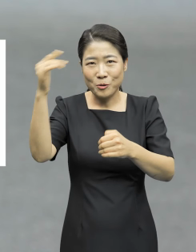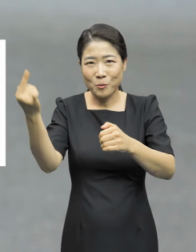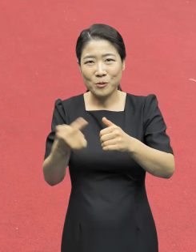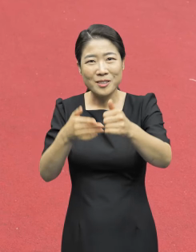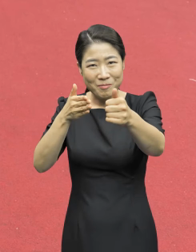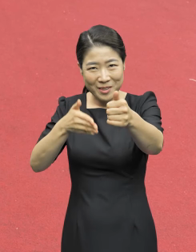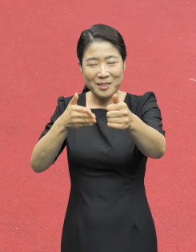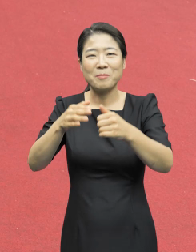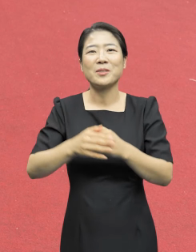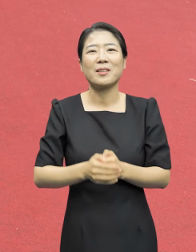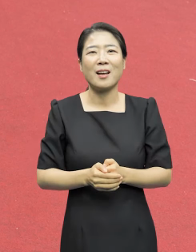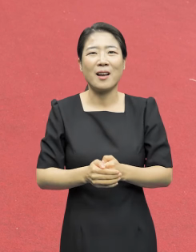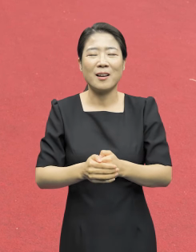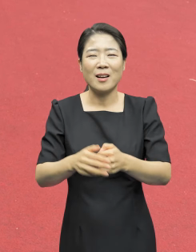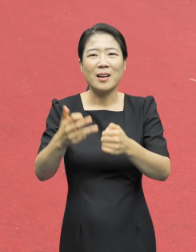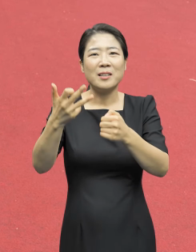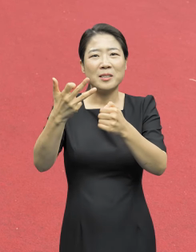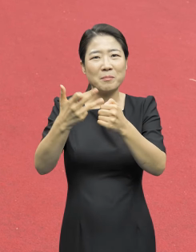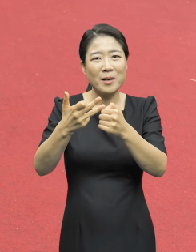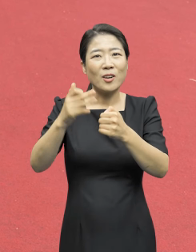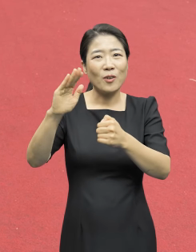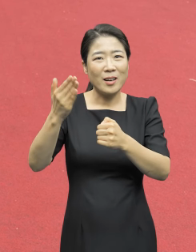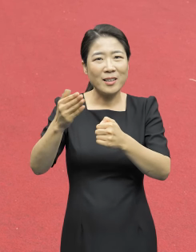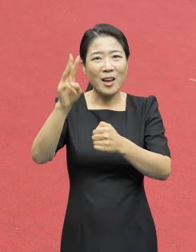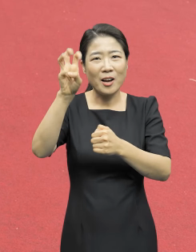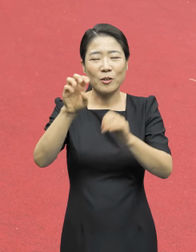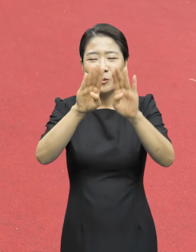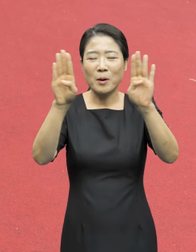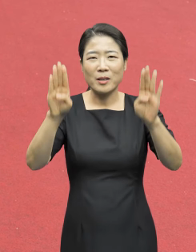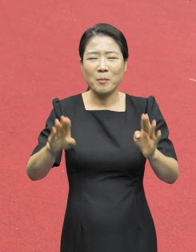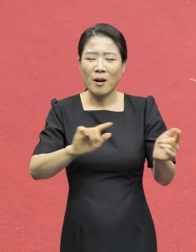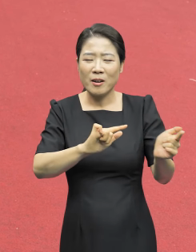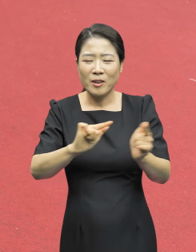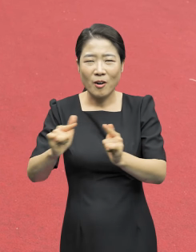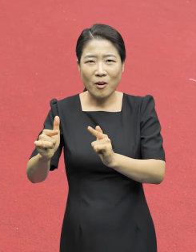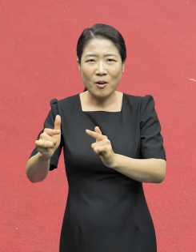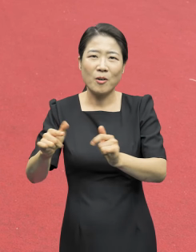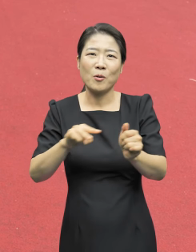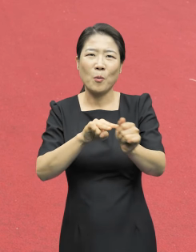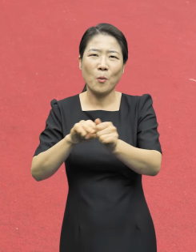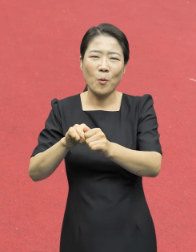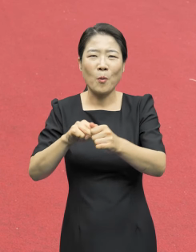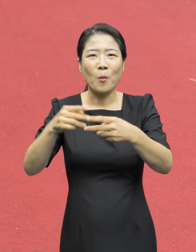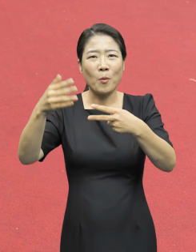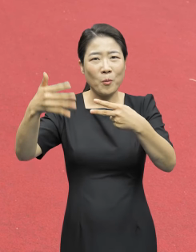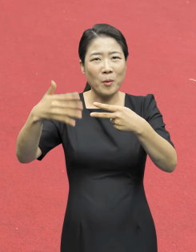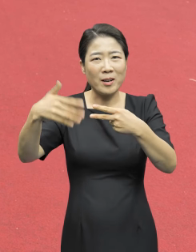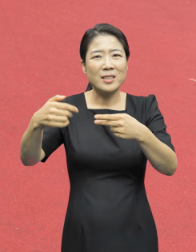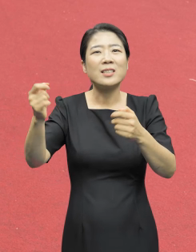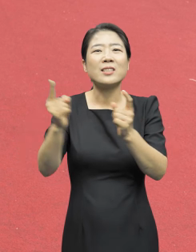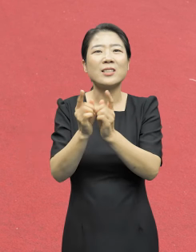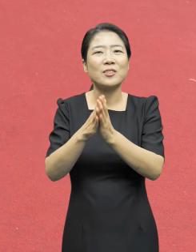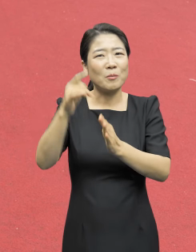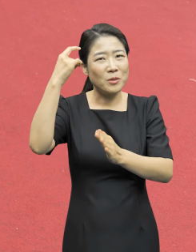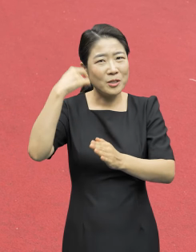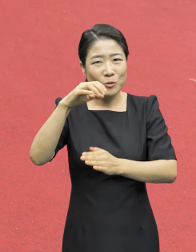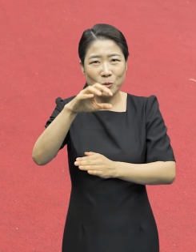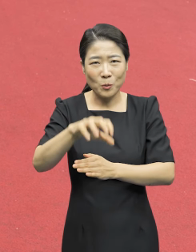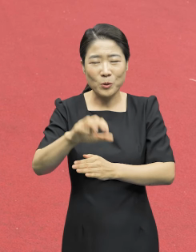바랍니다. 18회째를 맞이한 광주 에이스페어가 여러 장르의 콘텐츠를 직접 느낄 수 있는 장이 될